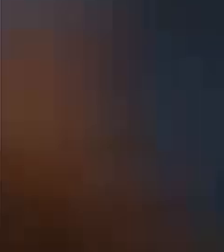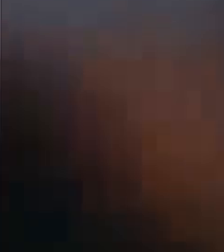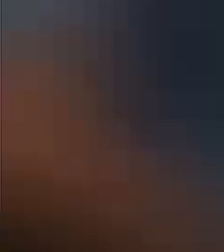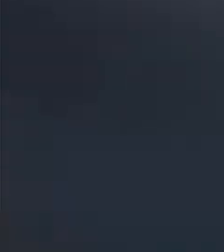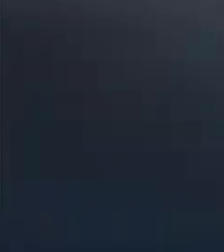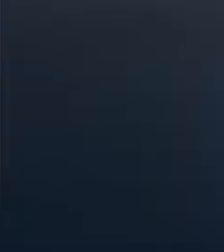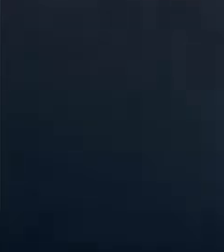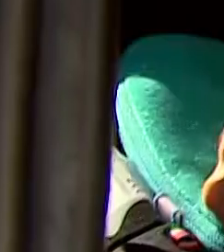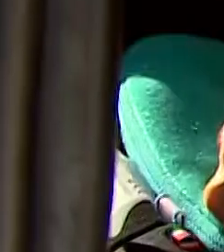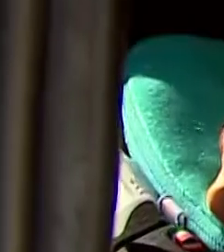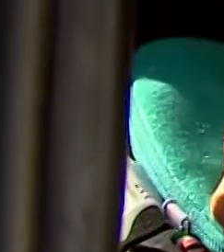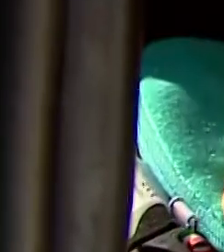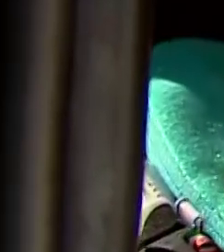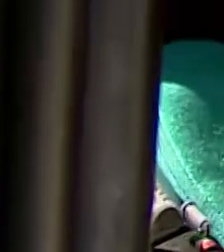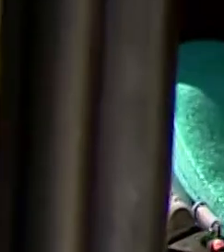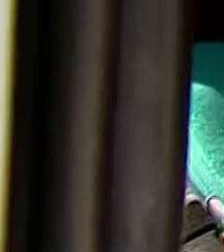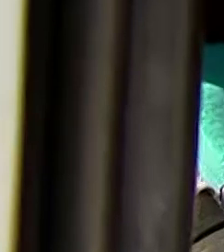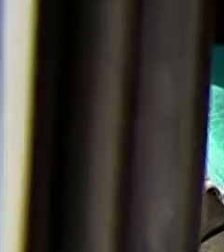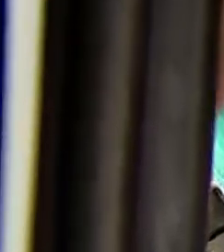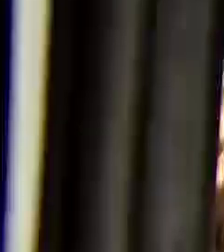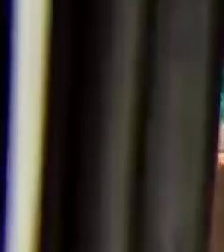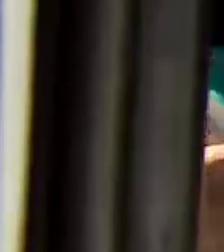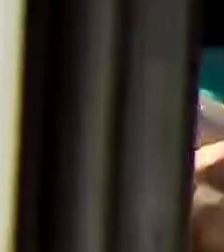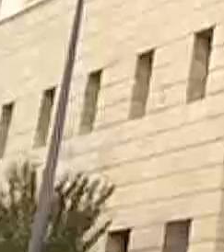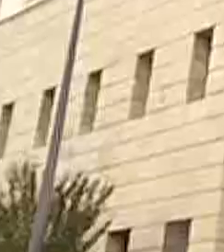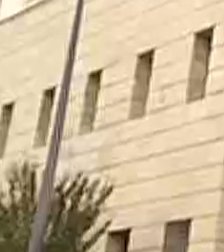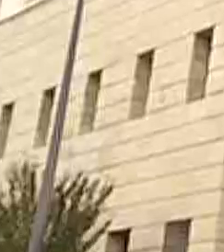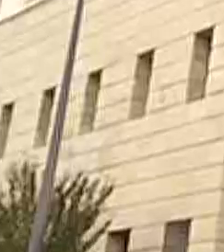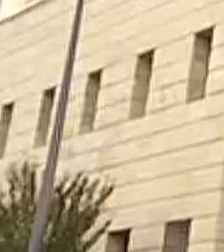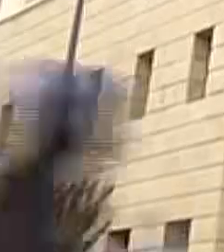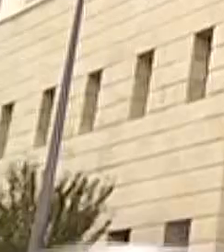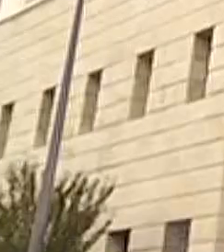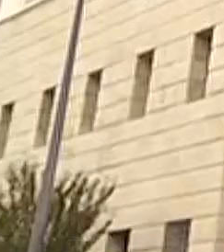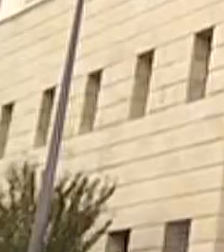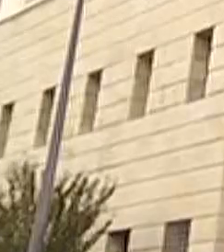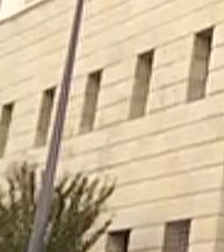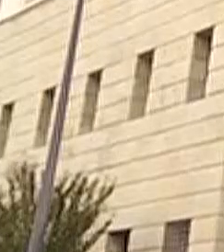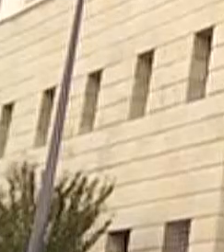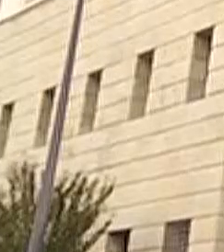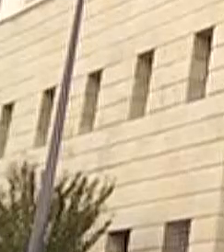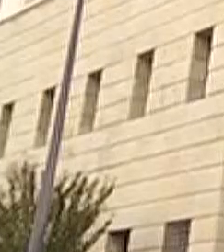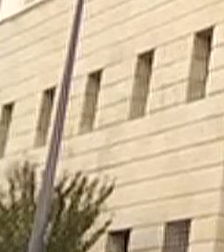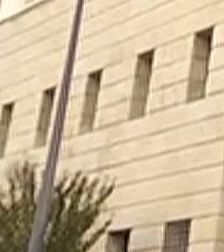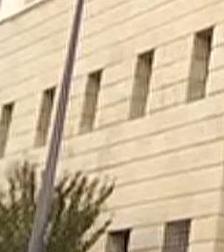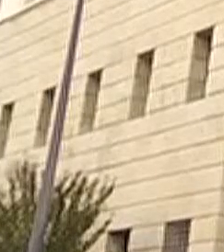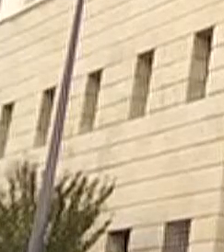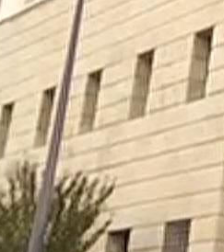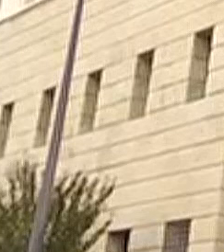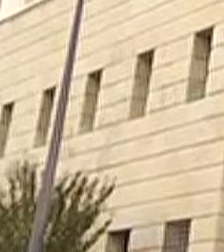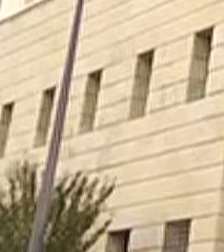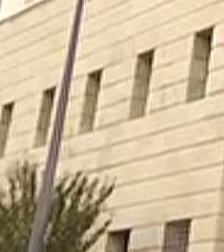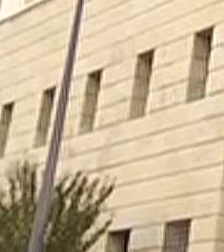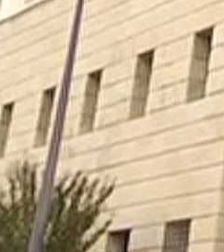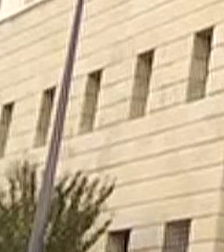מארבע להתקין מערכות בטיחות נגד שכחת ילדים ברכב. וב-1 באוגוסט התקנה תוכנס לתוקף על ידי משרד